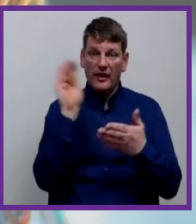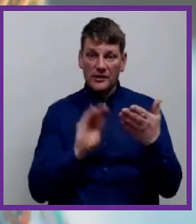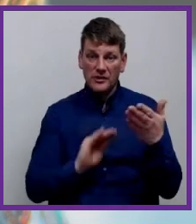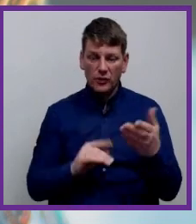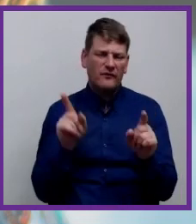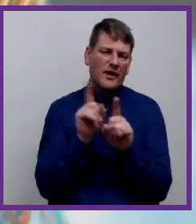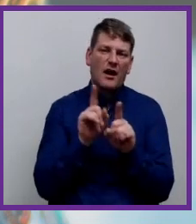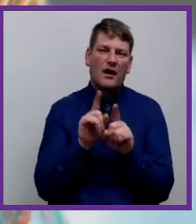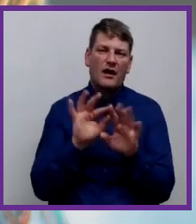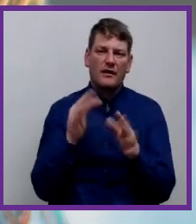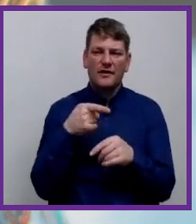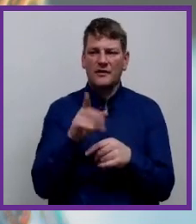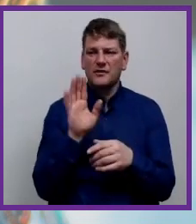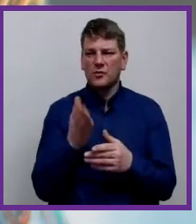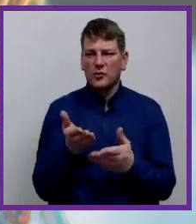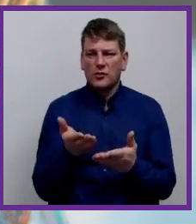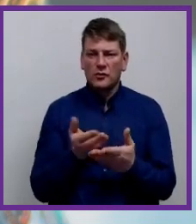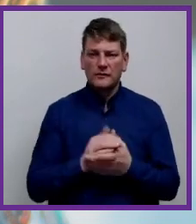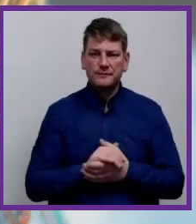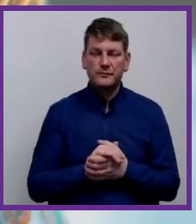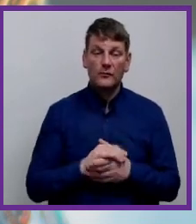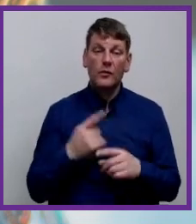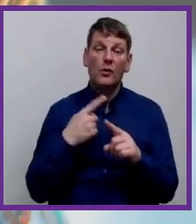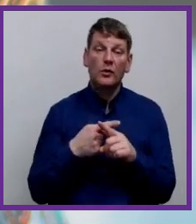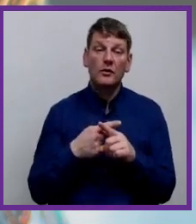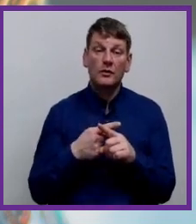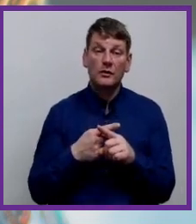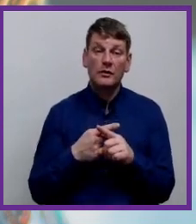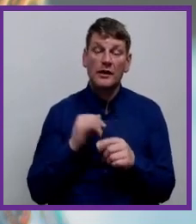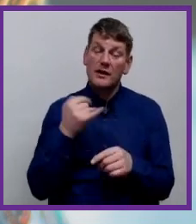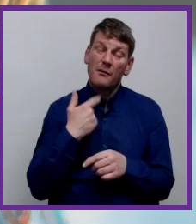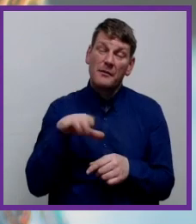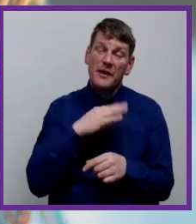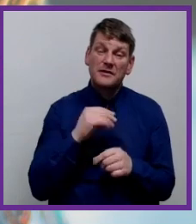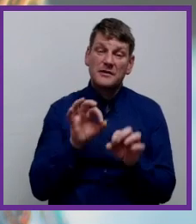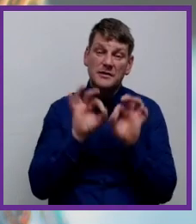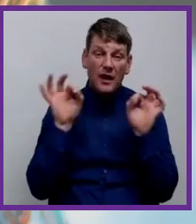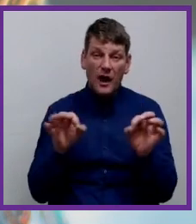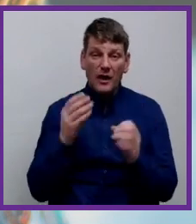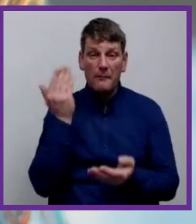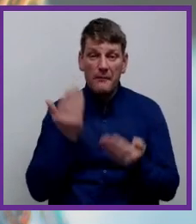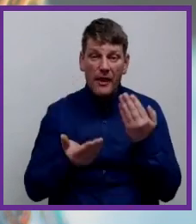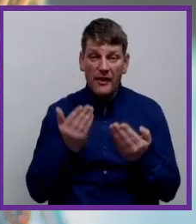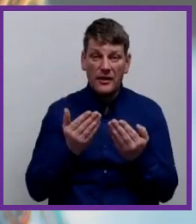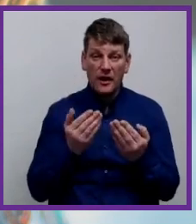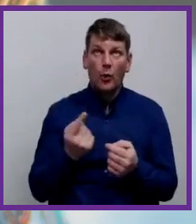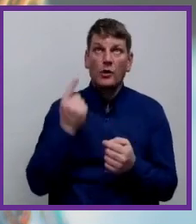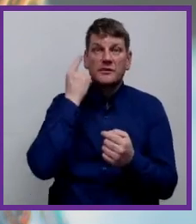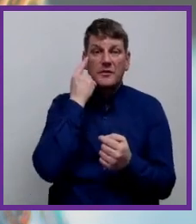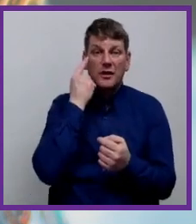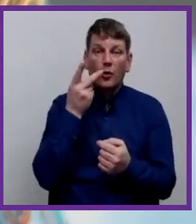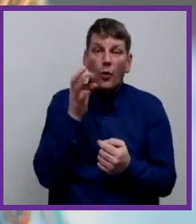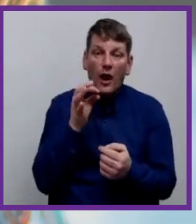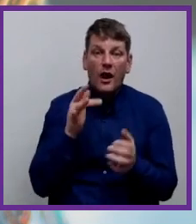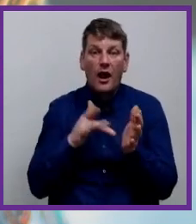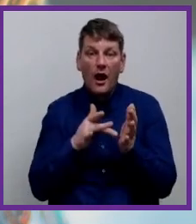nu, whatever, kurš, ja. Un tad tas, ja mēs sākam mēģināt uzminēt, ko kāds,